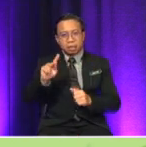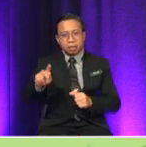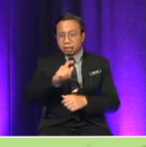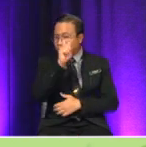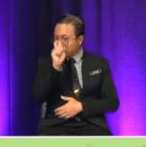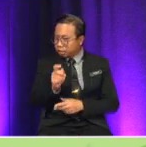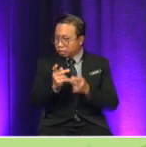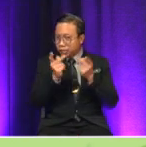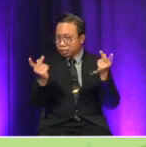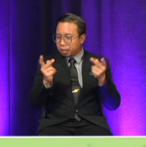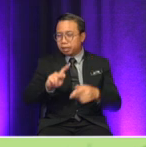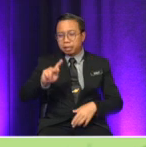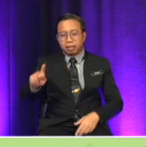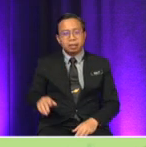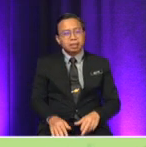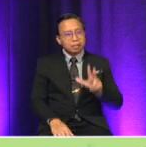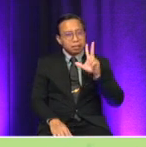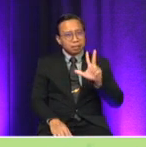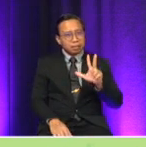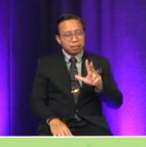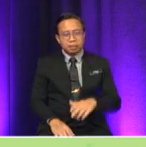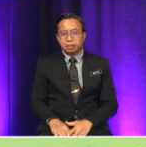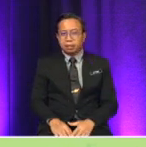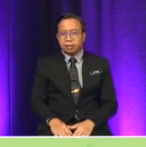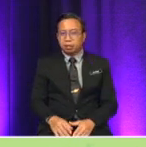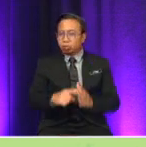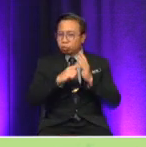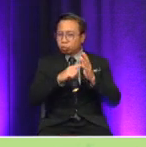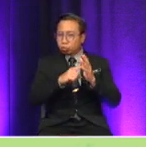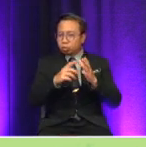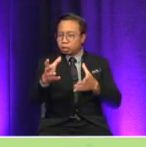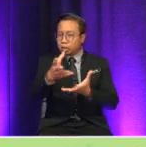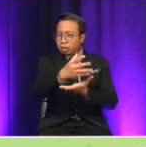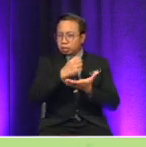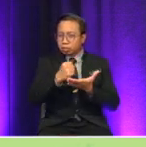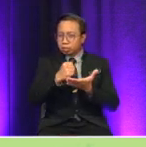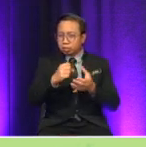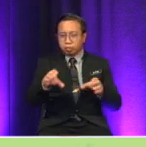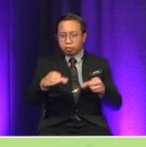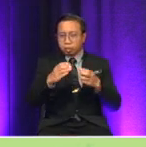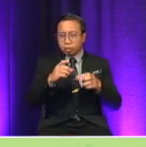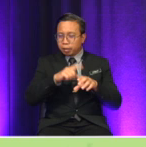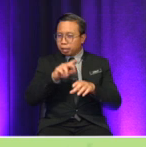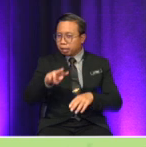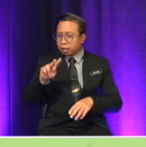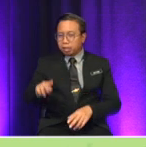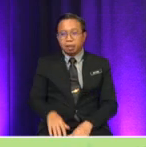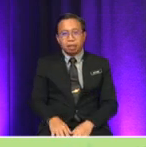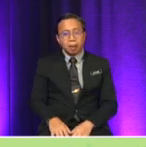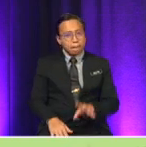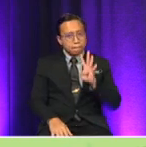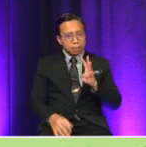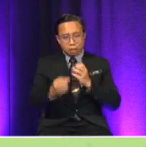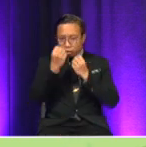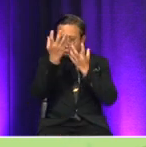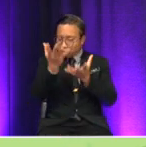bertanya khabar kepada kanak-kanak. Ketiga, menunjukkan contoh hasil anyaman tika kepada kanak-kanak. Keempat, menerangkan cara membuat